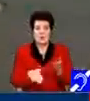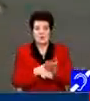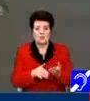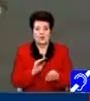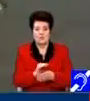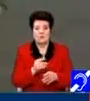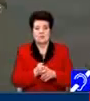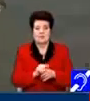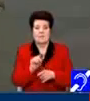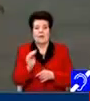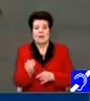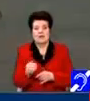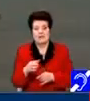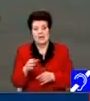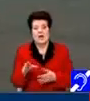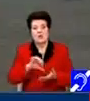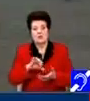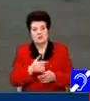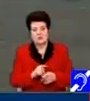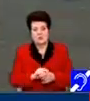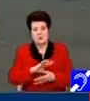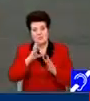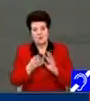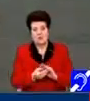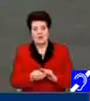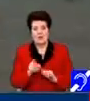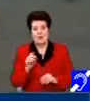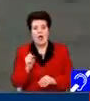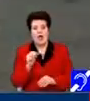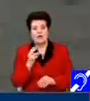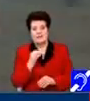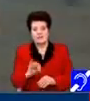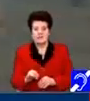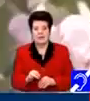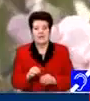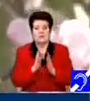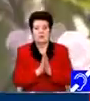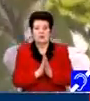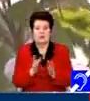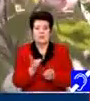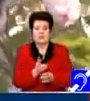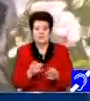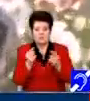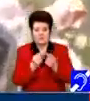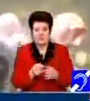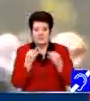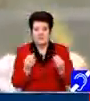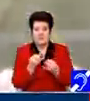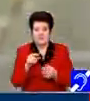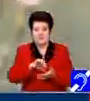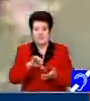din partea solicitantului de cel puțin 50% din valoarea totală a achiziției. Solicitanții trebuie să-și confirme interesul